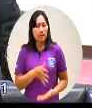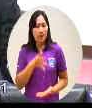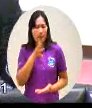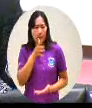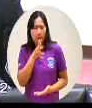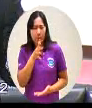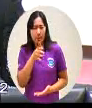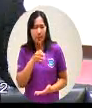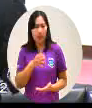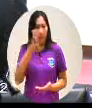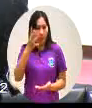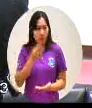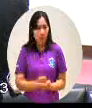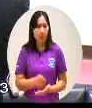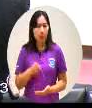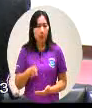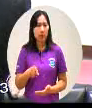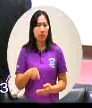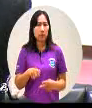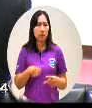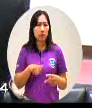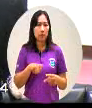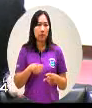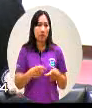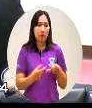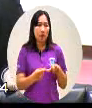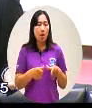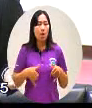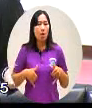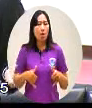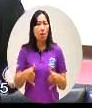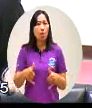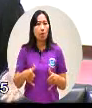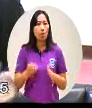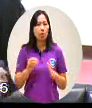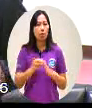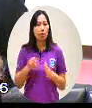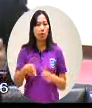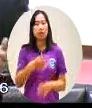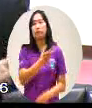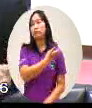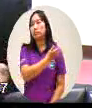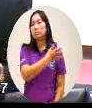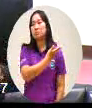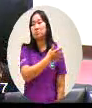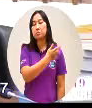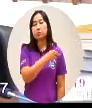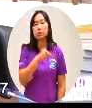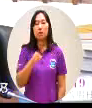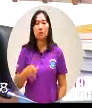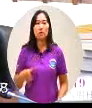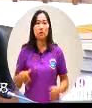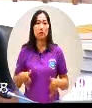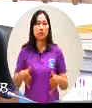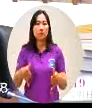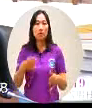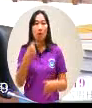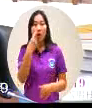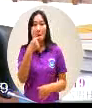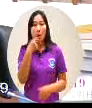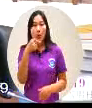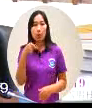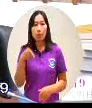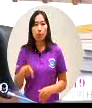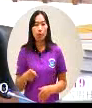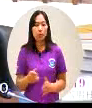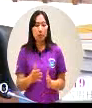哦有积极咧处理，但是公路局第三用工处哦，伊唔插理啦。但讲迄个路口，南市的路口超